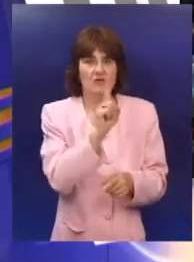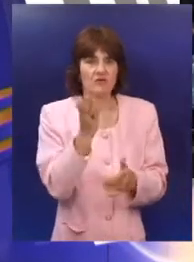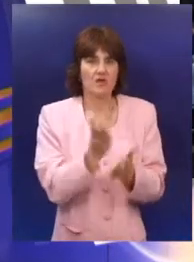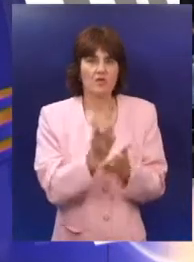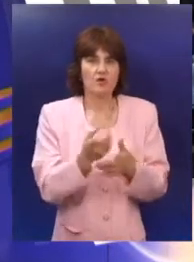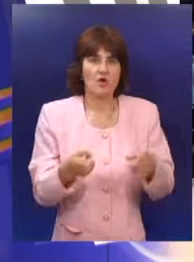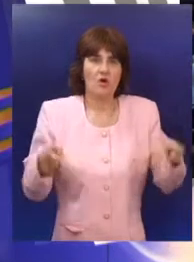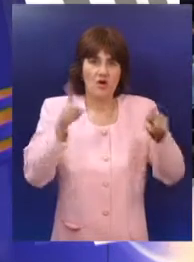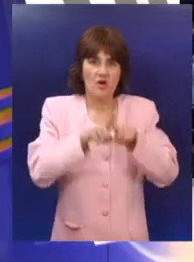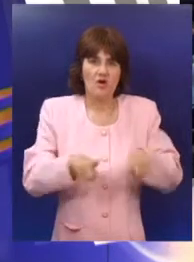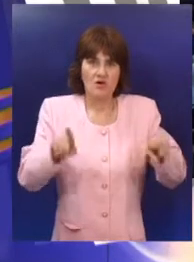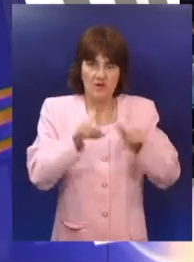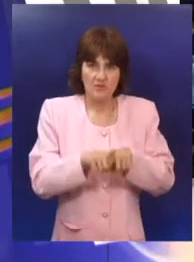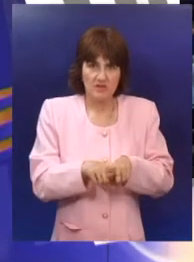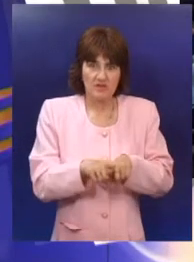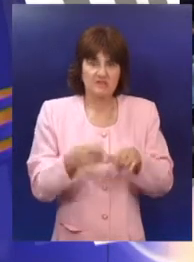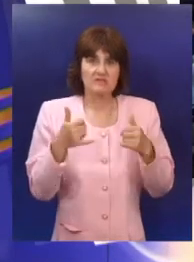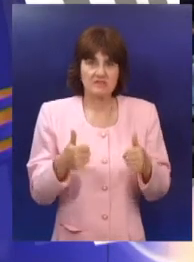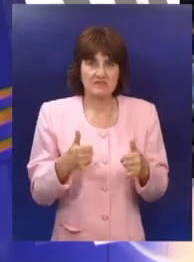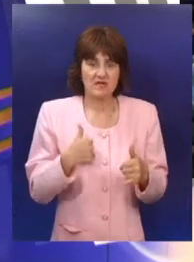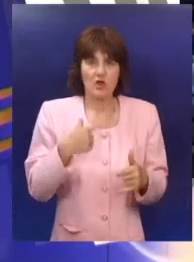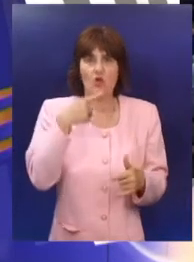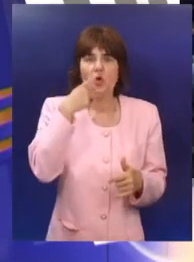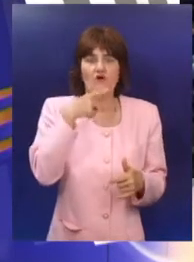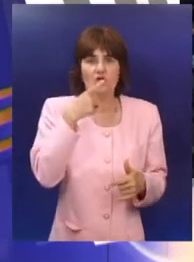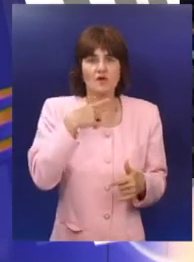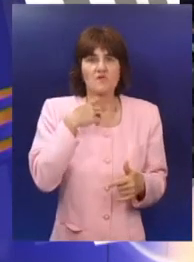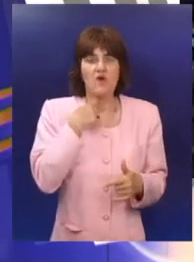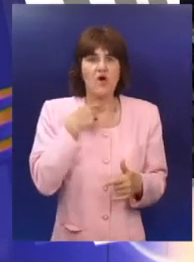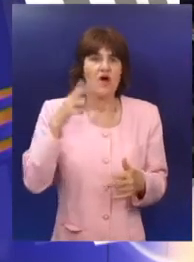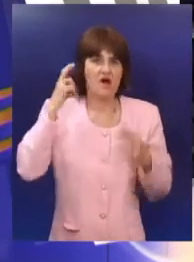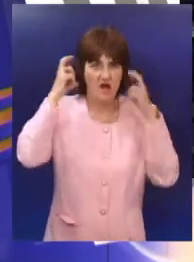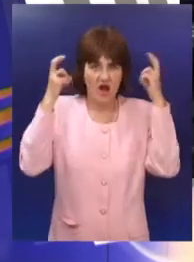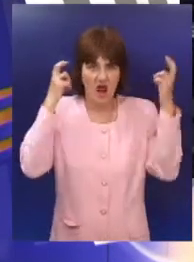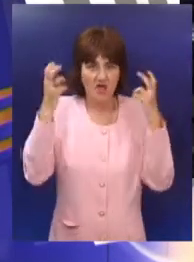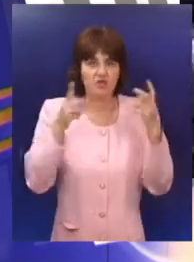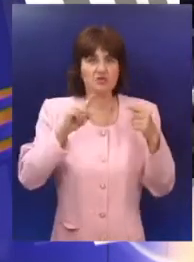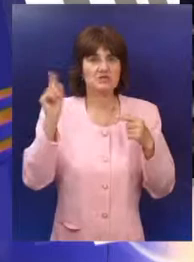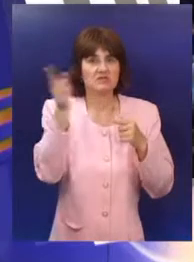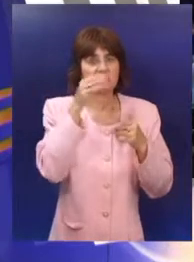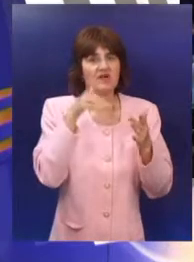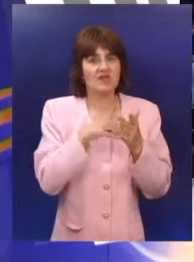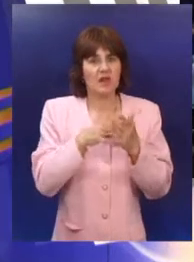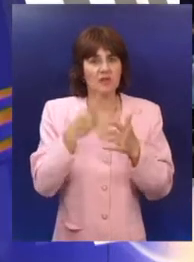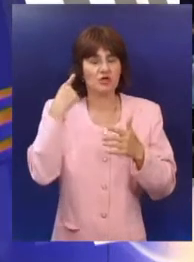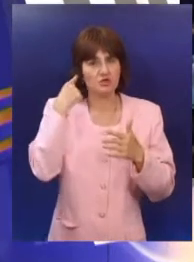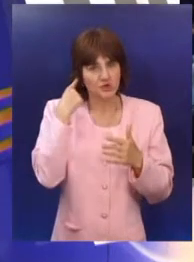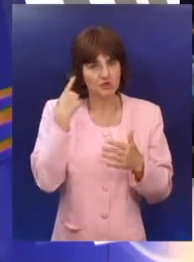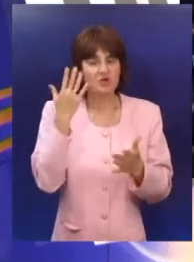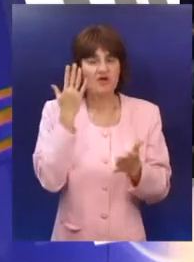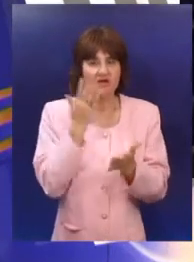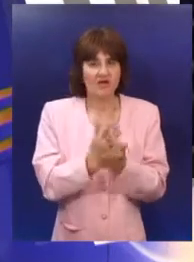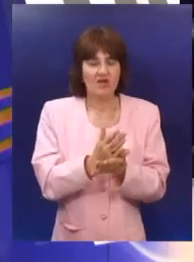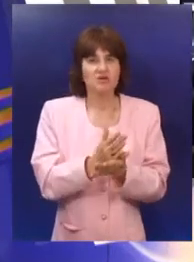dogodi. Govorimo glasno zato da bi nas čuli oni koji uporno već 70